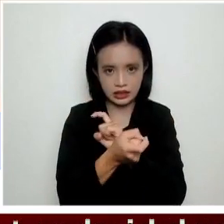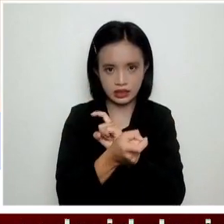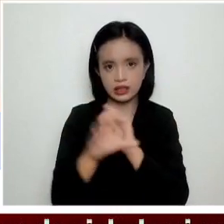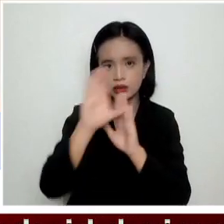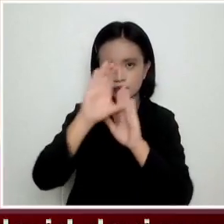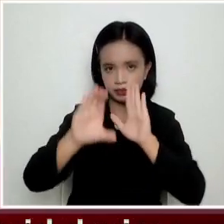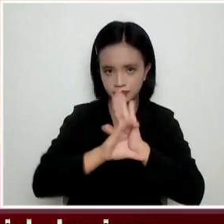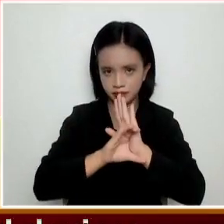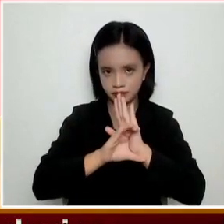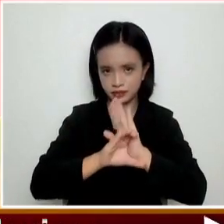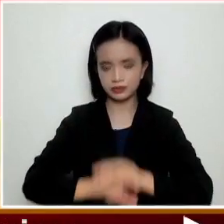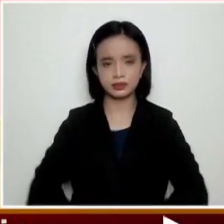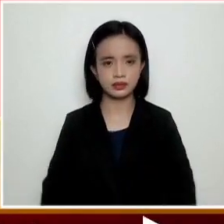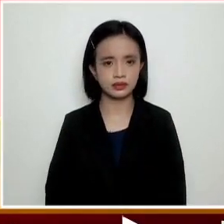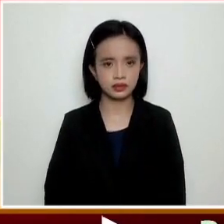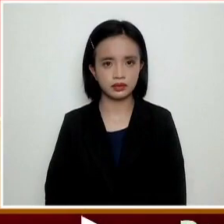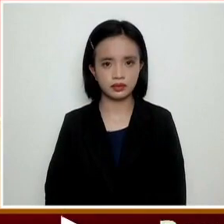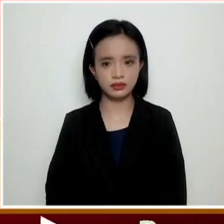batas.